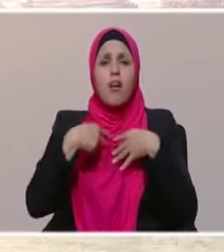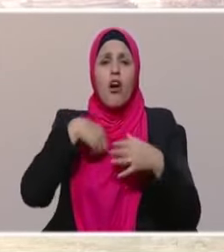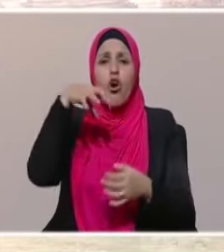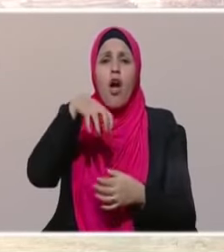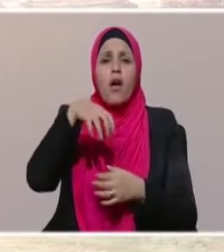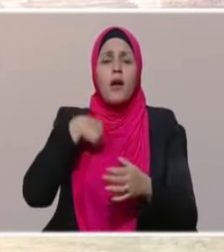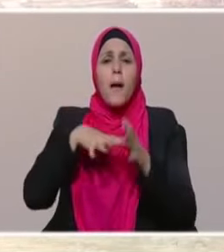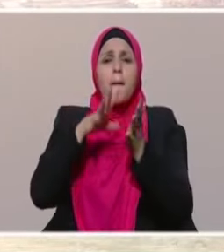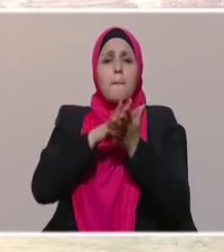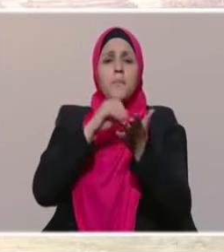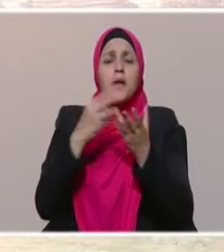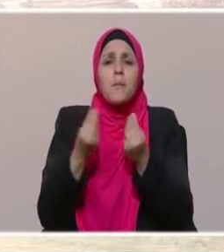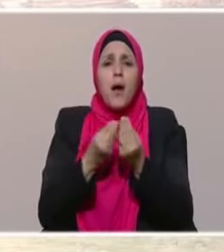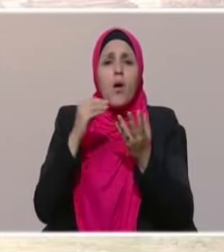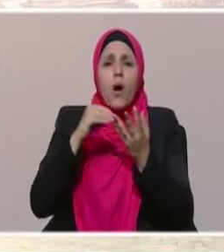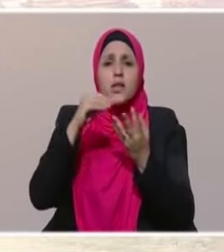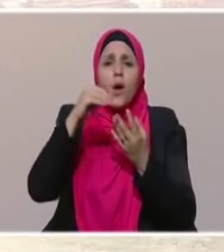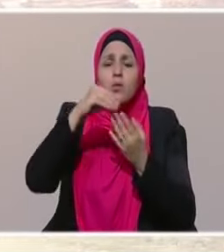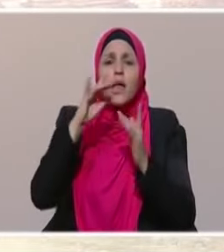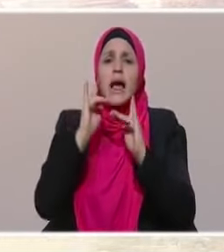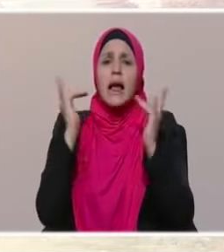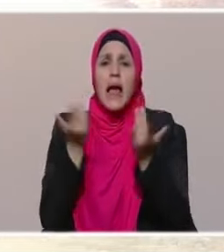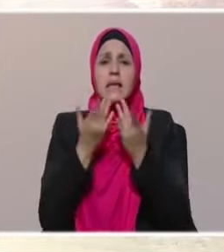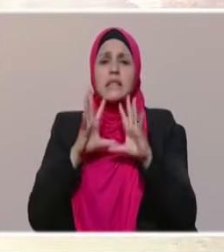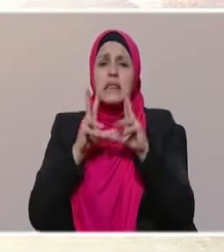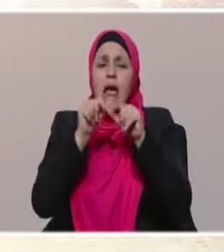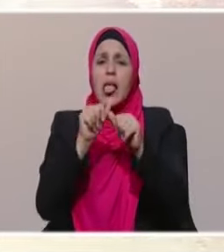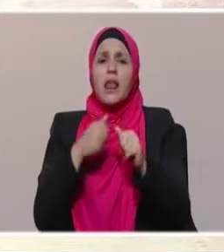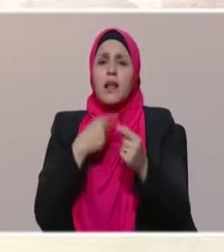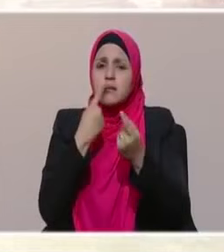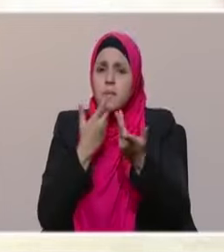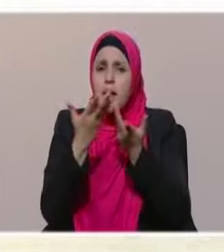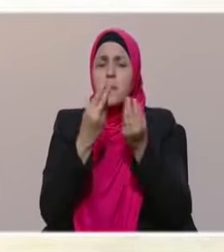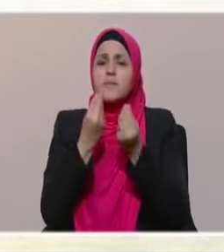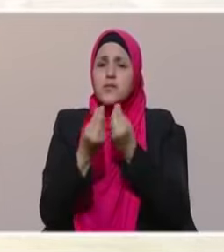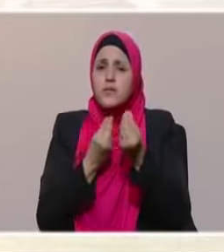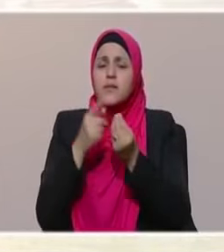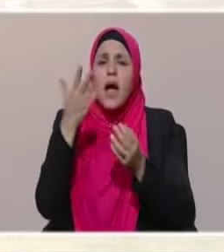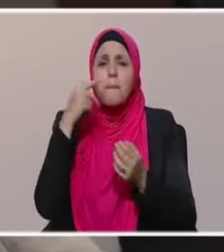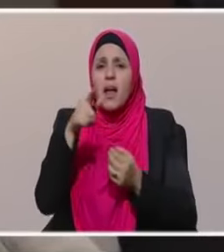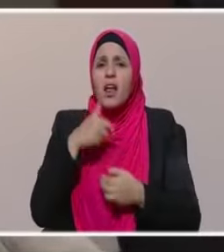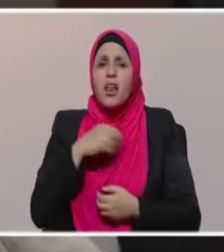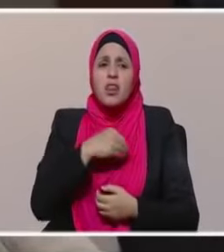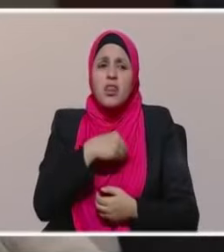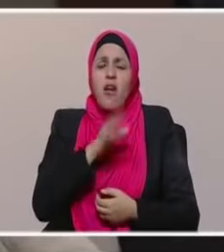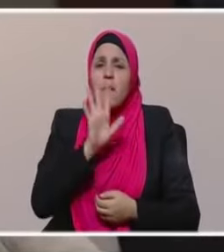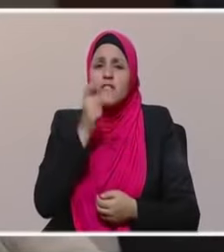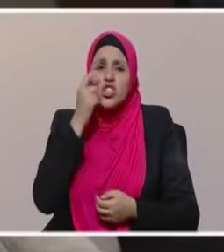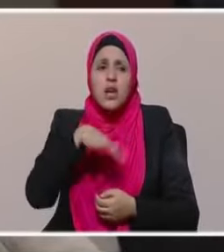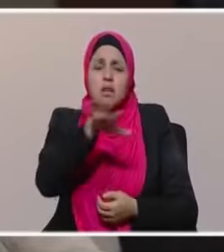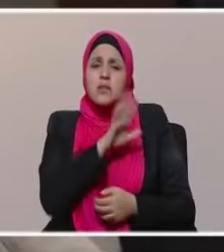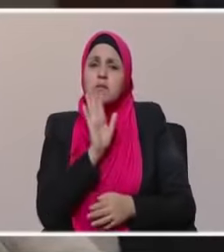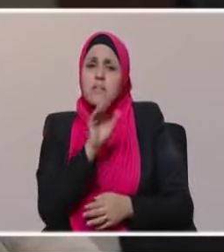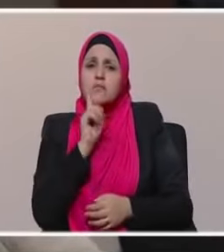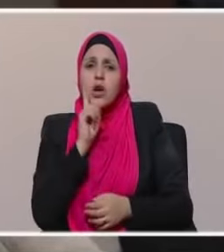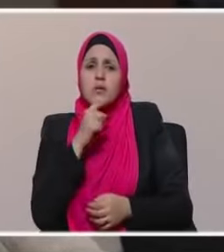معاها يعني جلسات التاهيل، وكان مع عندها عدم ثقه في الناس كلها، وما